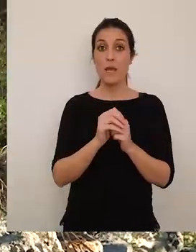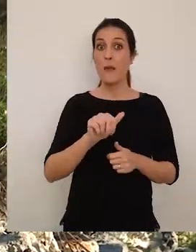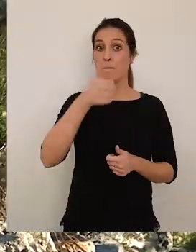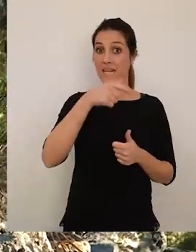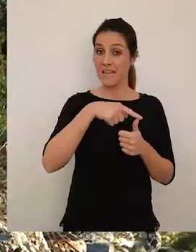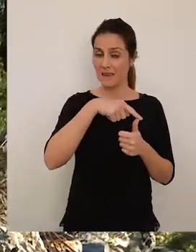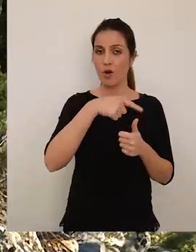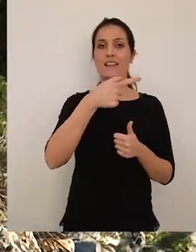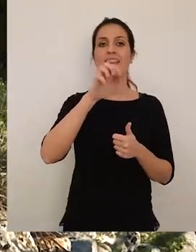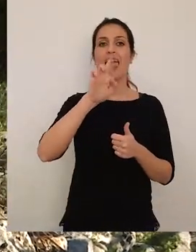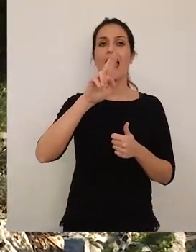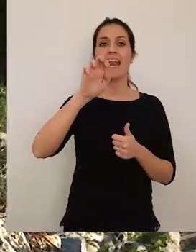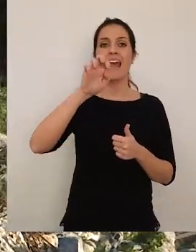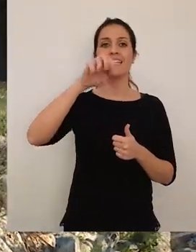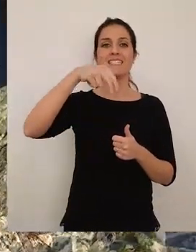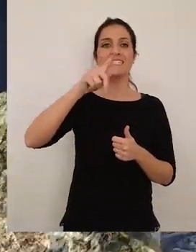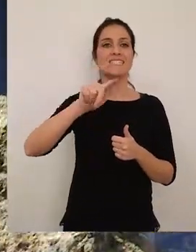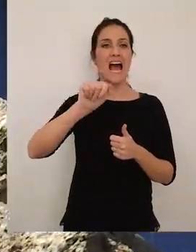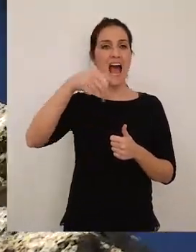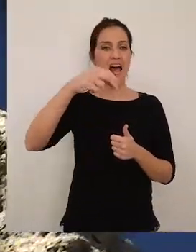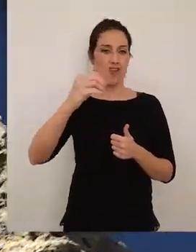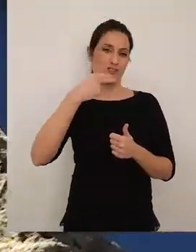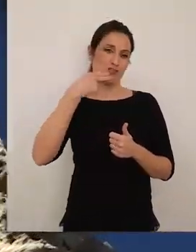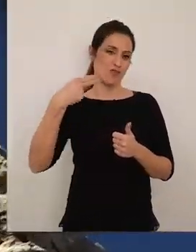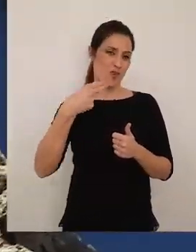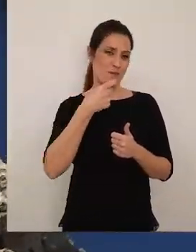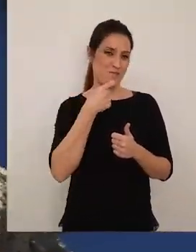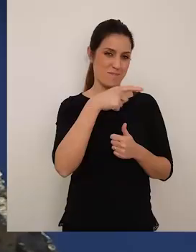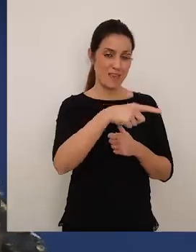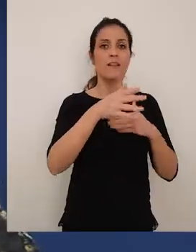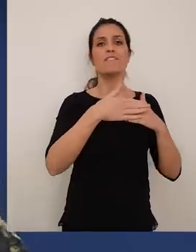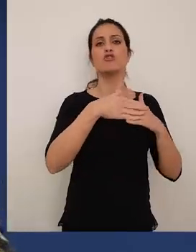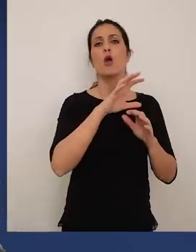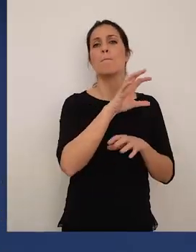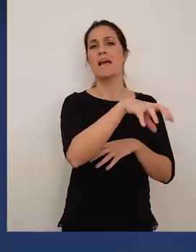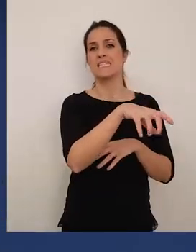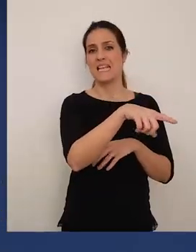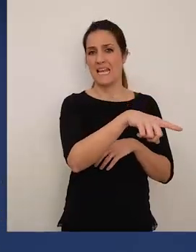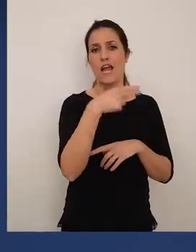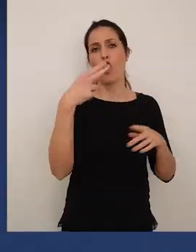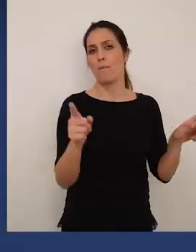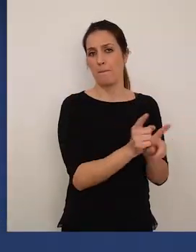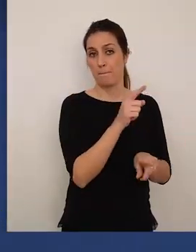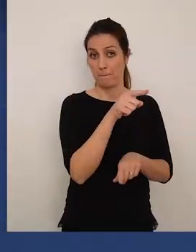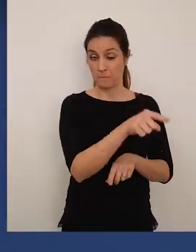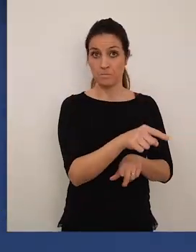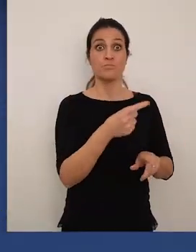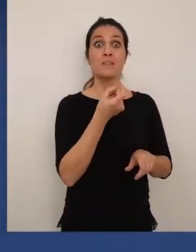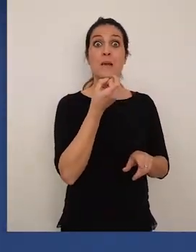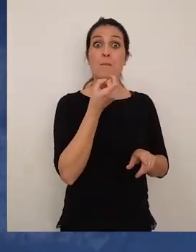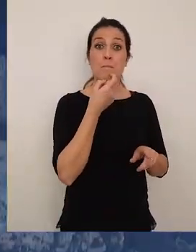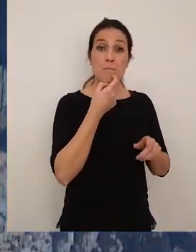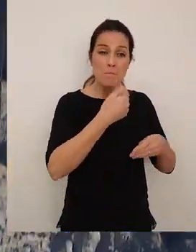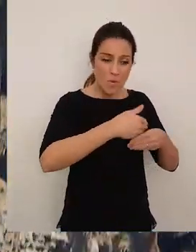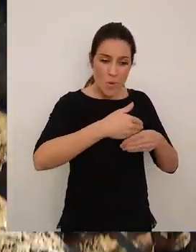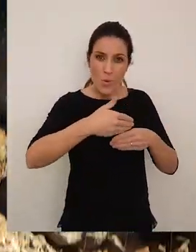Il primo è il menhir Terenzano, situato nel territorio dell'omonima masseria. Il menhir si trova incastonato in un